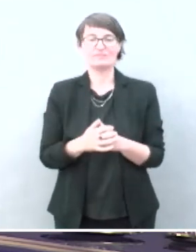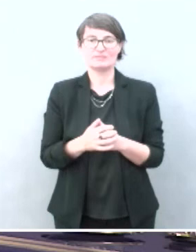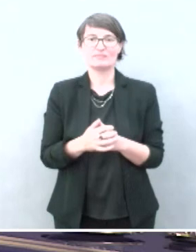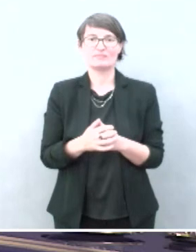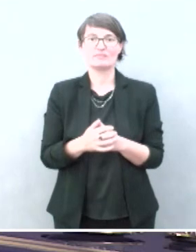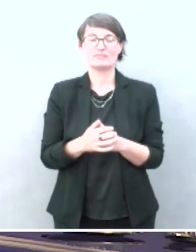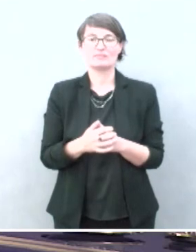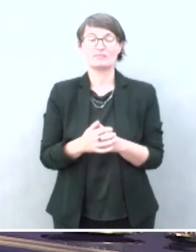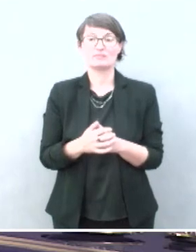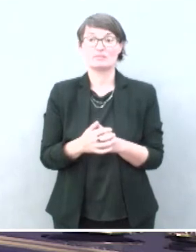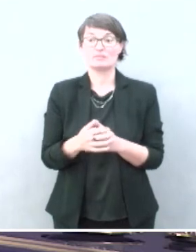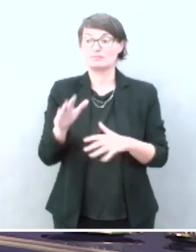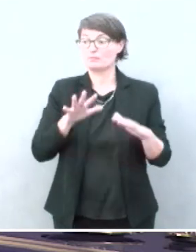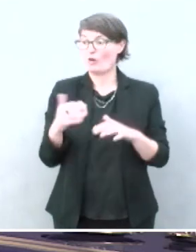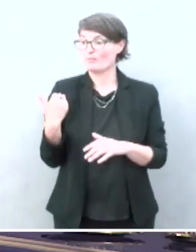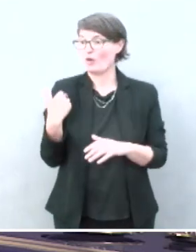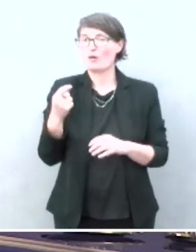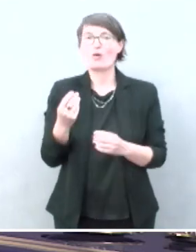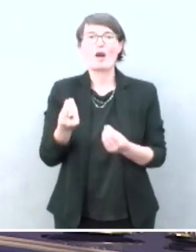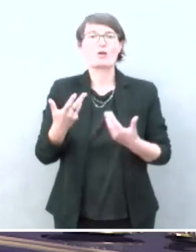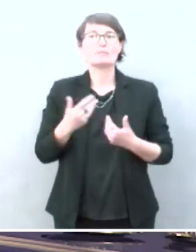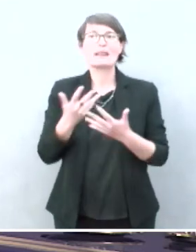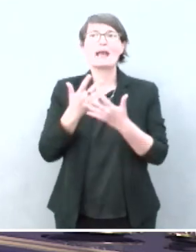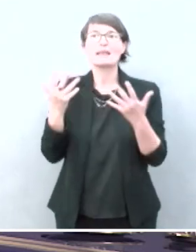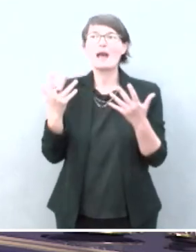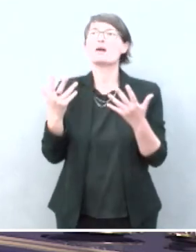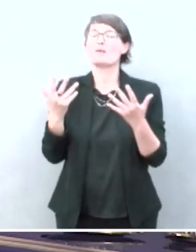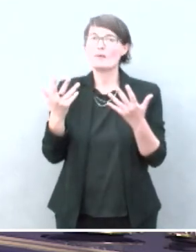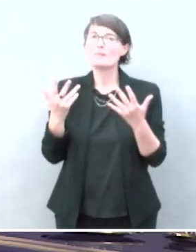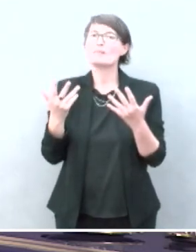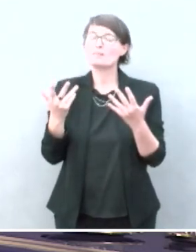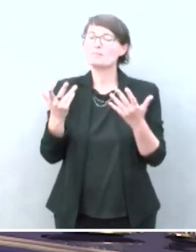che testimoniano che livello di valore aggiunto, che livello